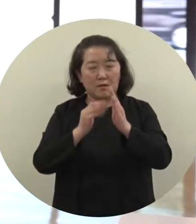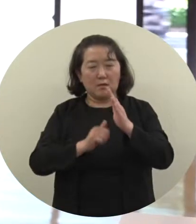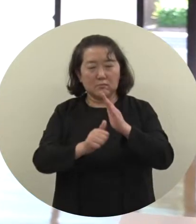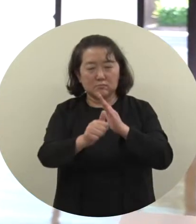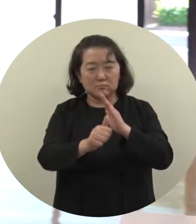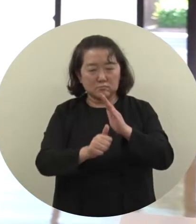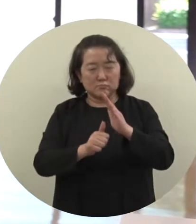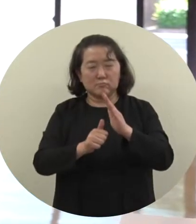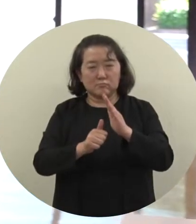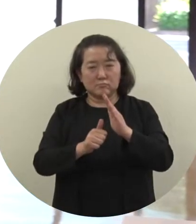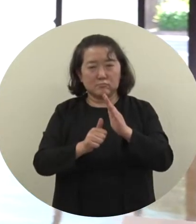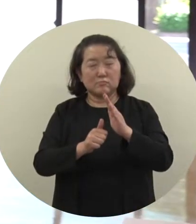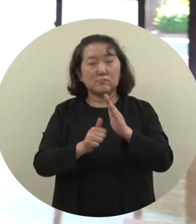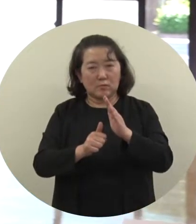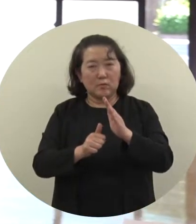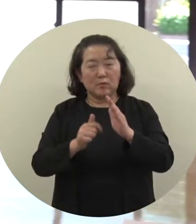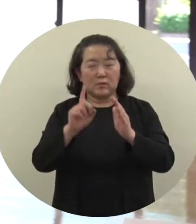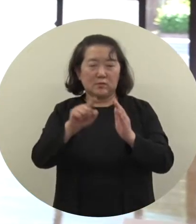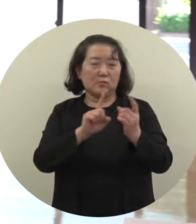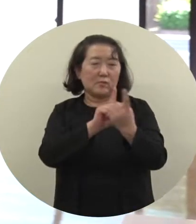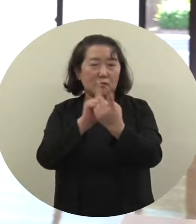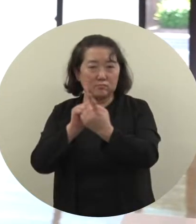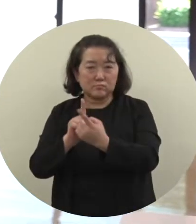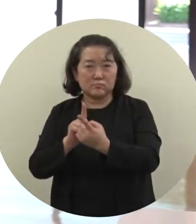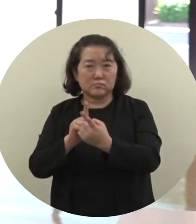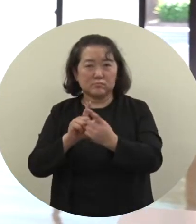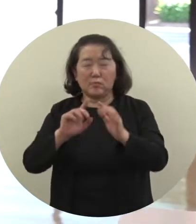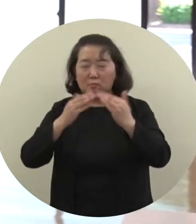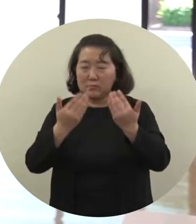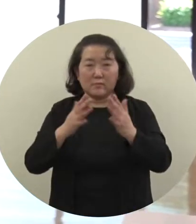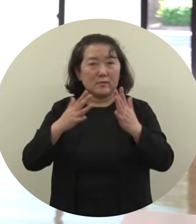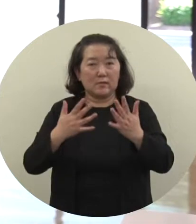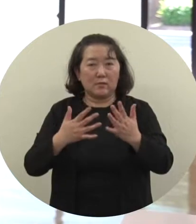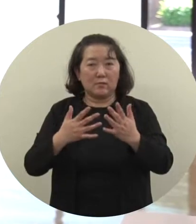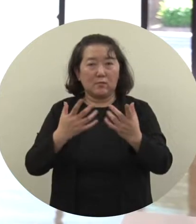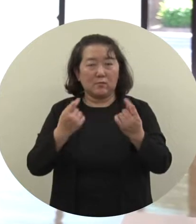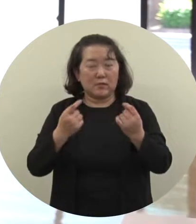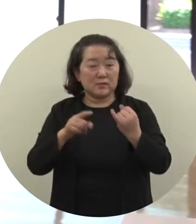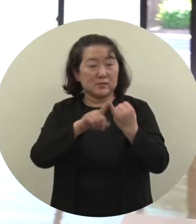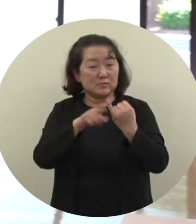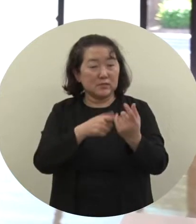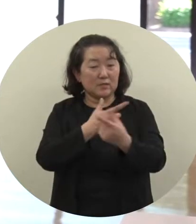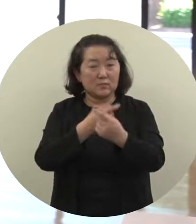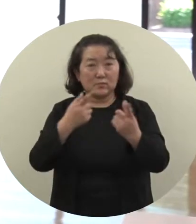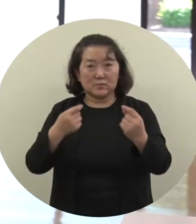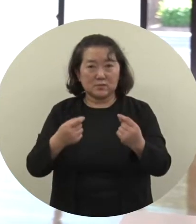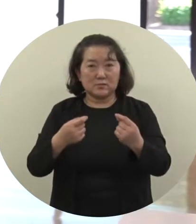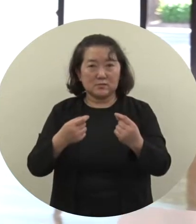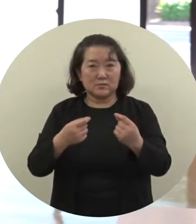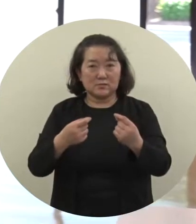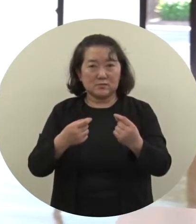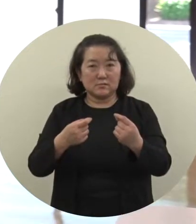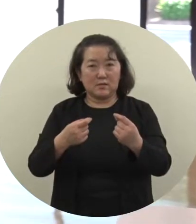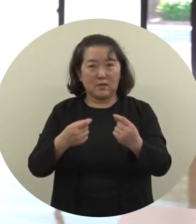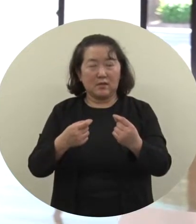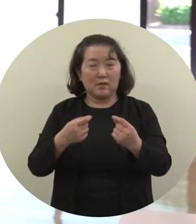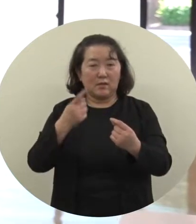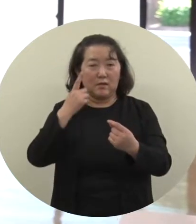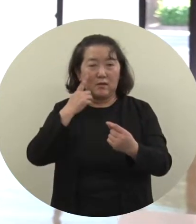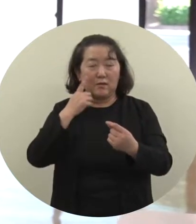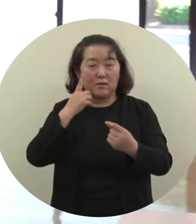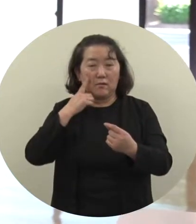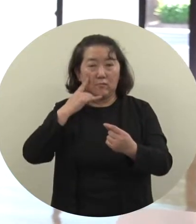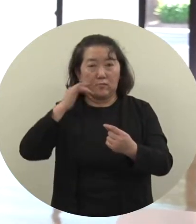も本当に減ってて、人と話す機会も本当にないので、同じ妊婦さんとあと学生さんと職員の方